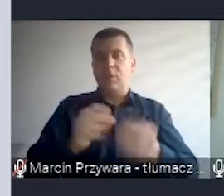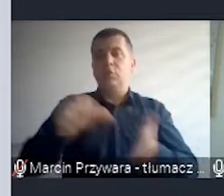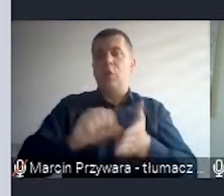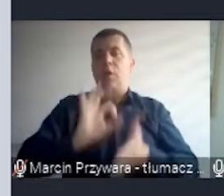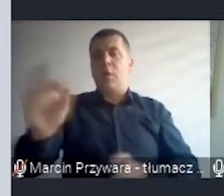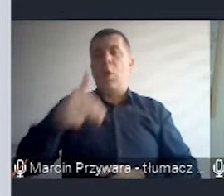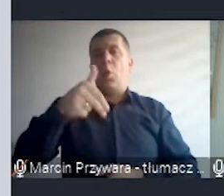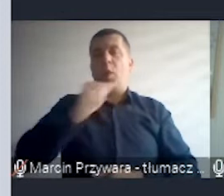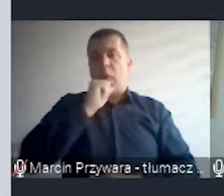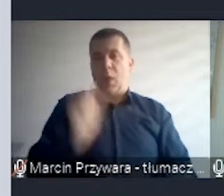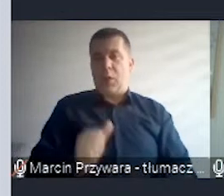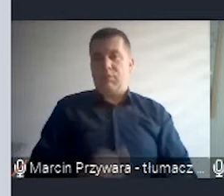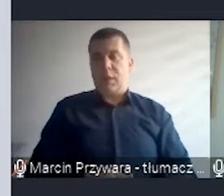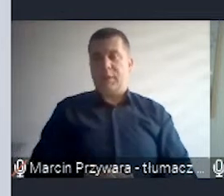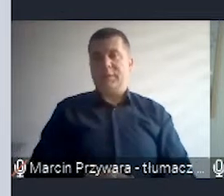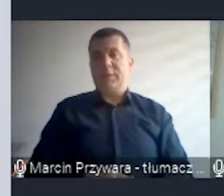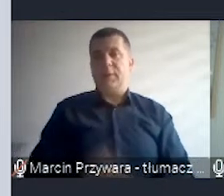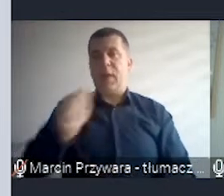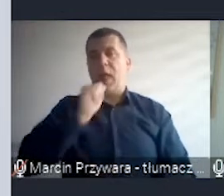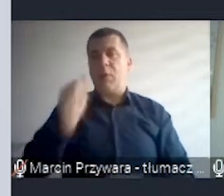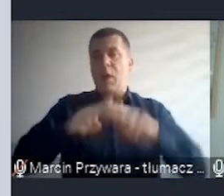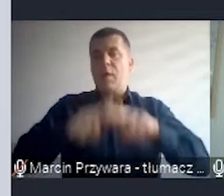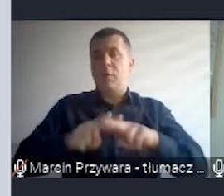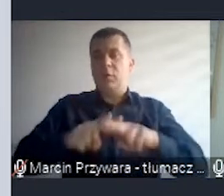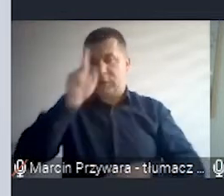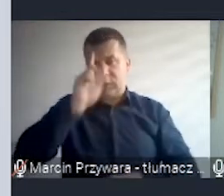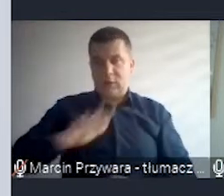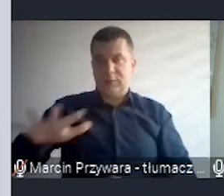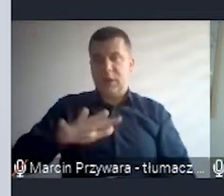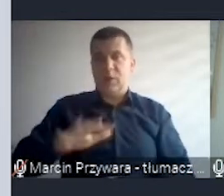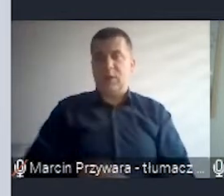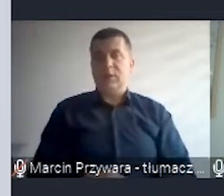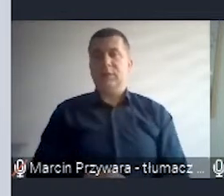Unii Europejskiej w ramach Europejskiego Funduszu Społecznego.